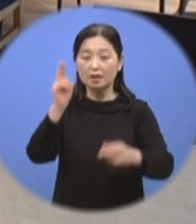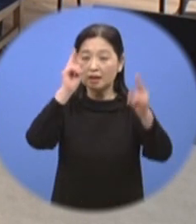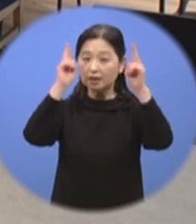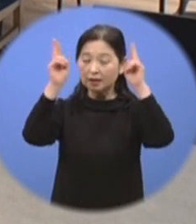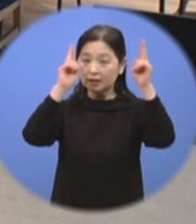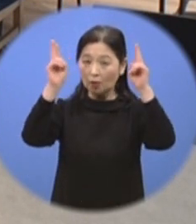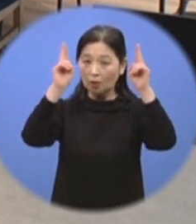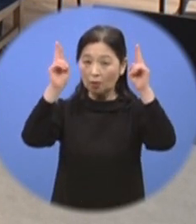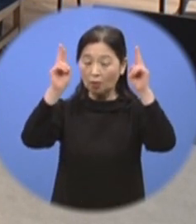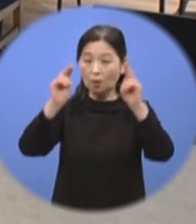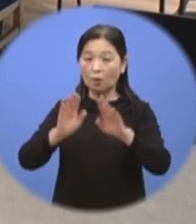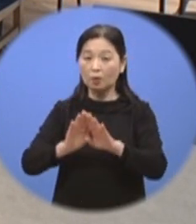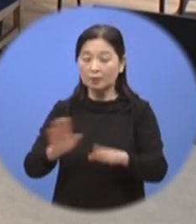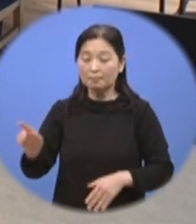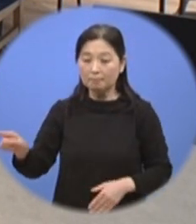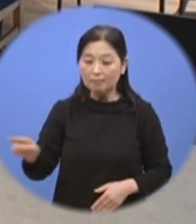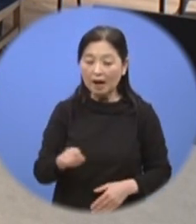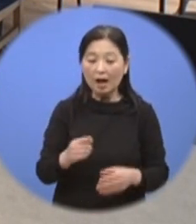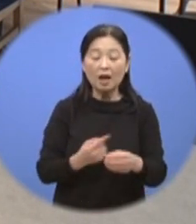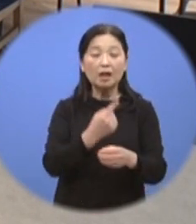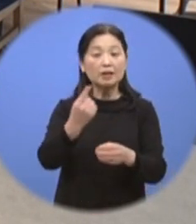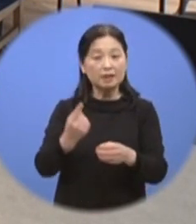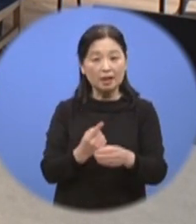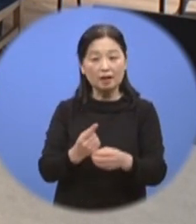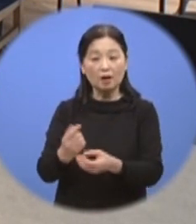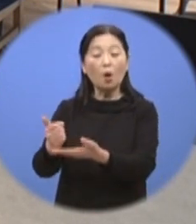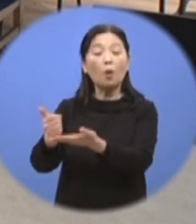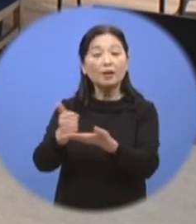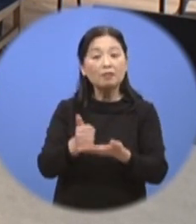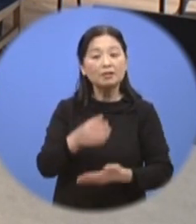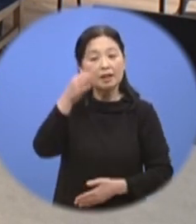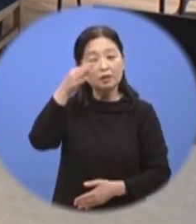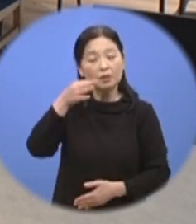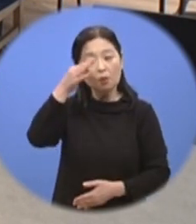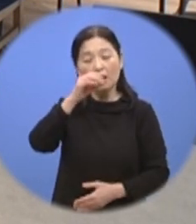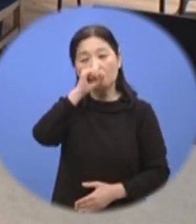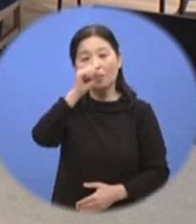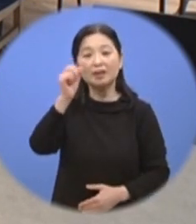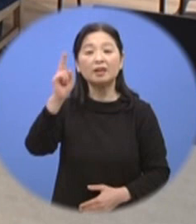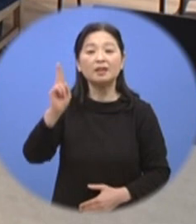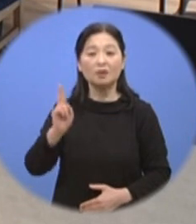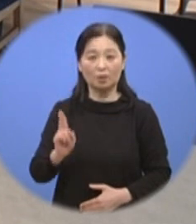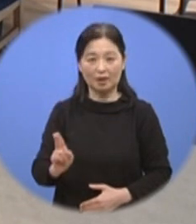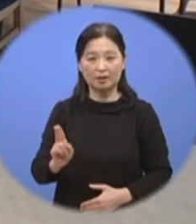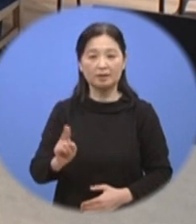1年、顧客の企業に好評だということです。